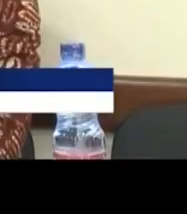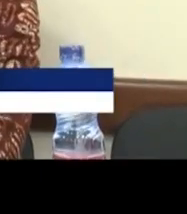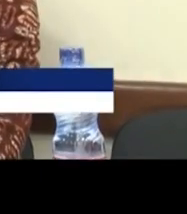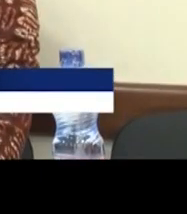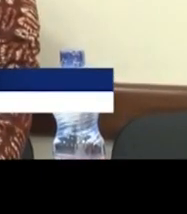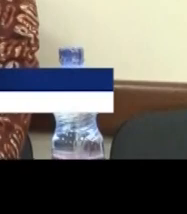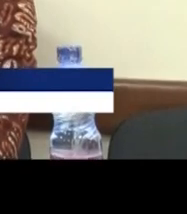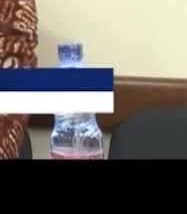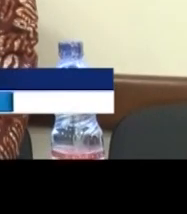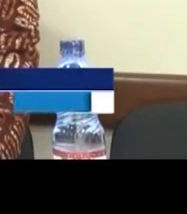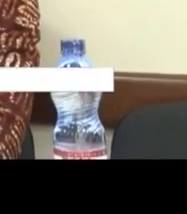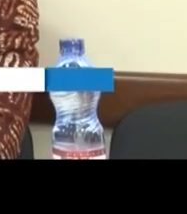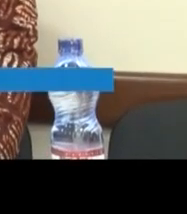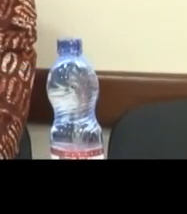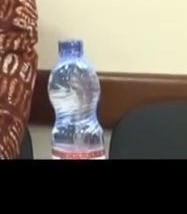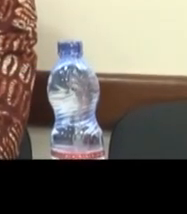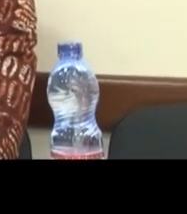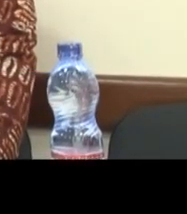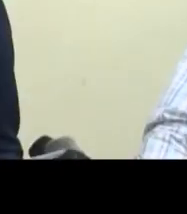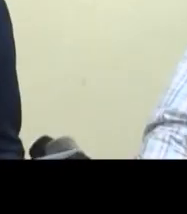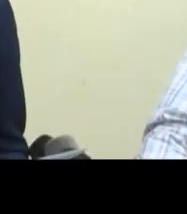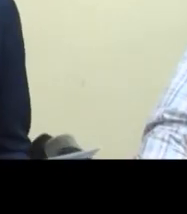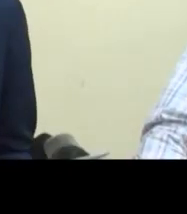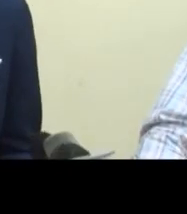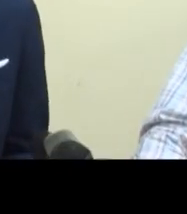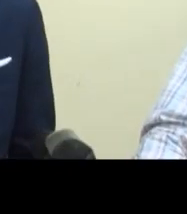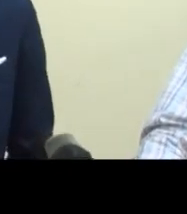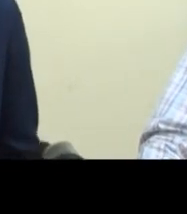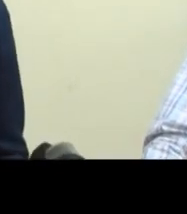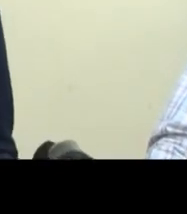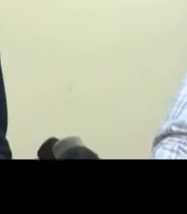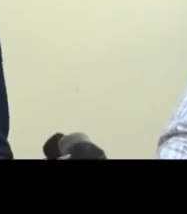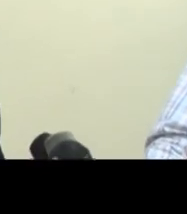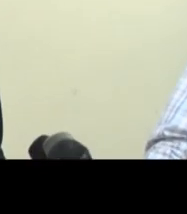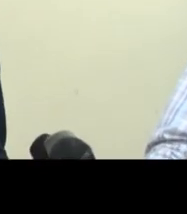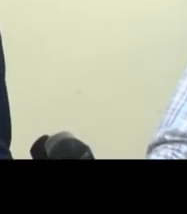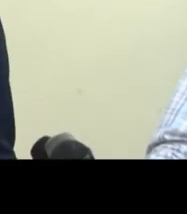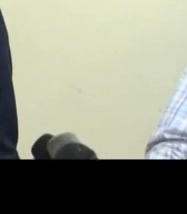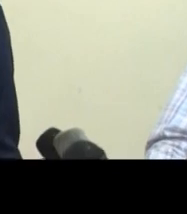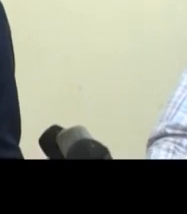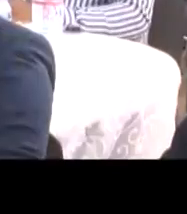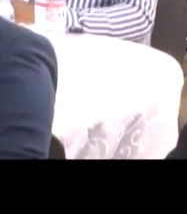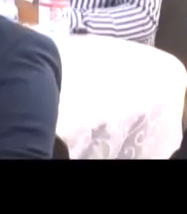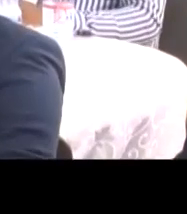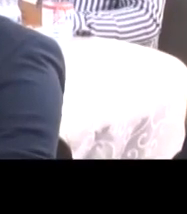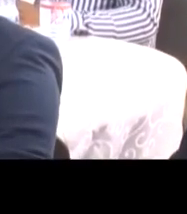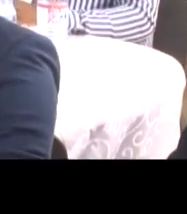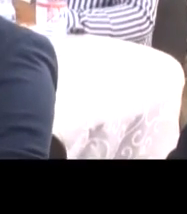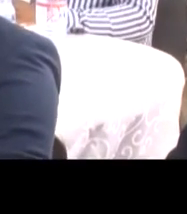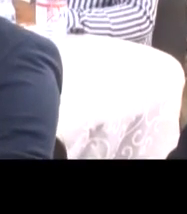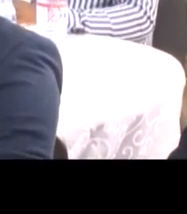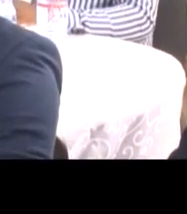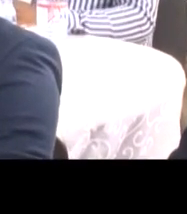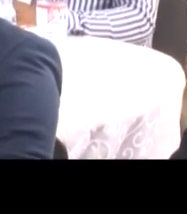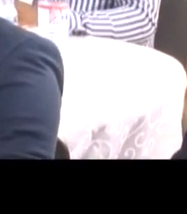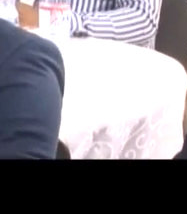presse. Quelques minutes après, le ministre de la Communication et Médias va faire son apparition. Dans son allocution, Patrick Muyaya va inviter le